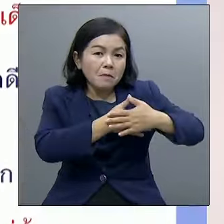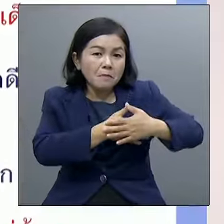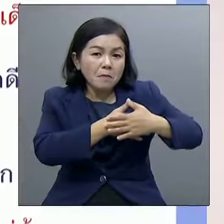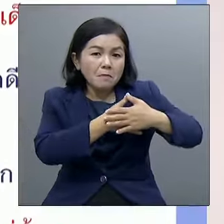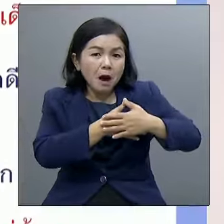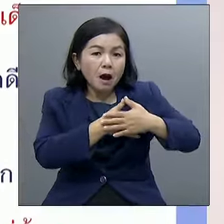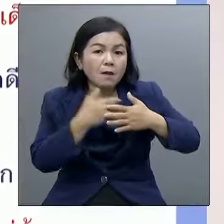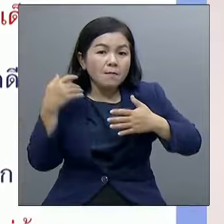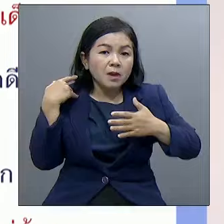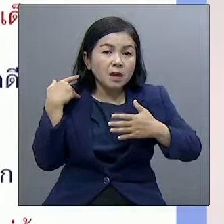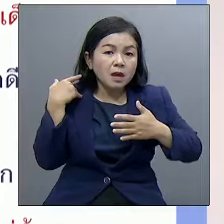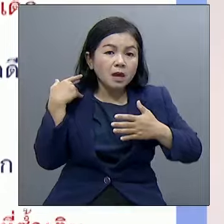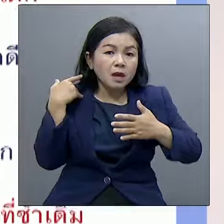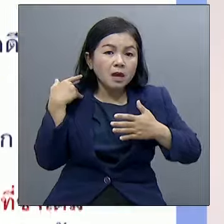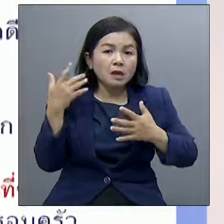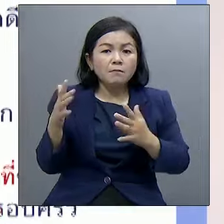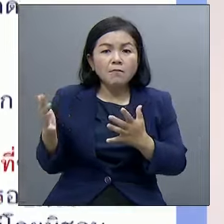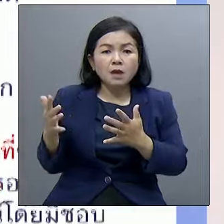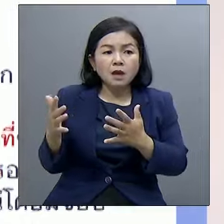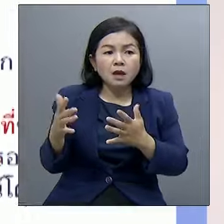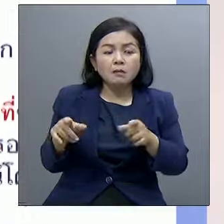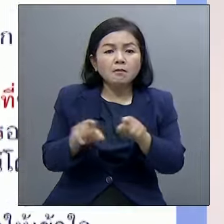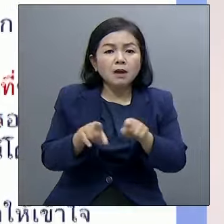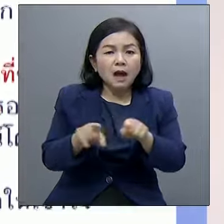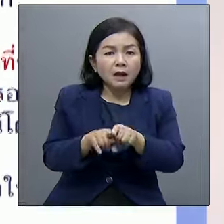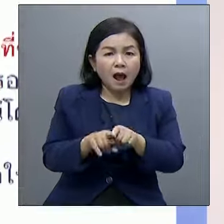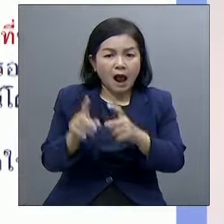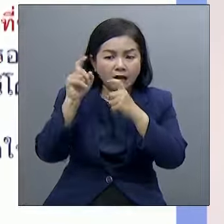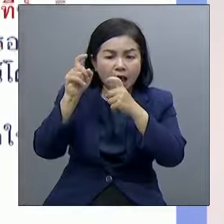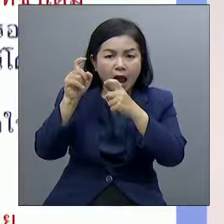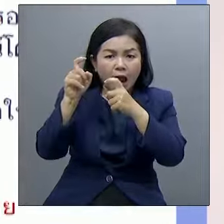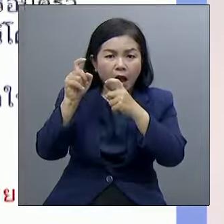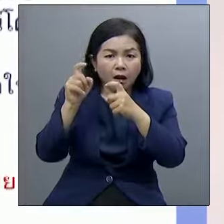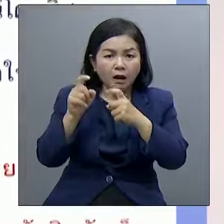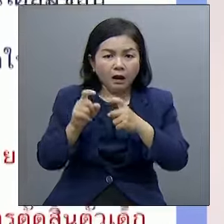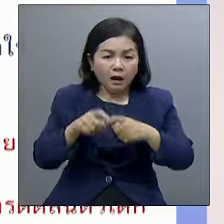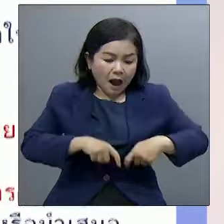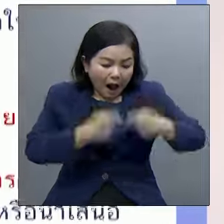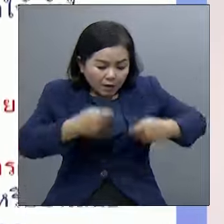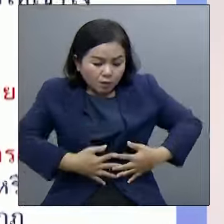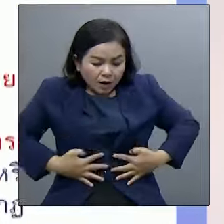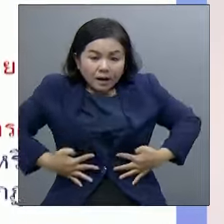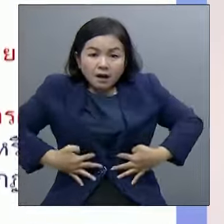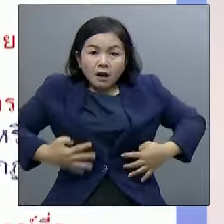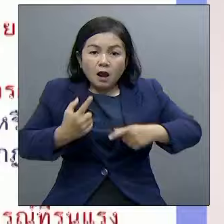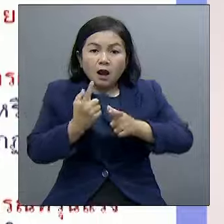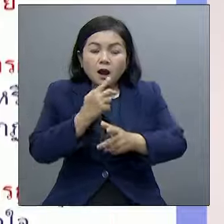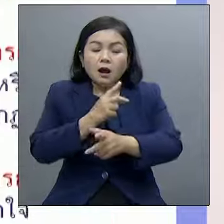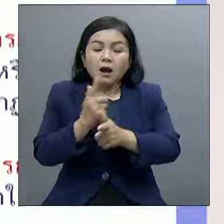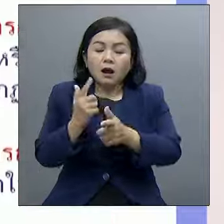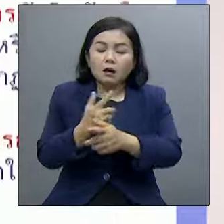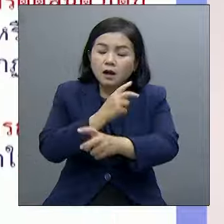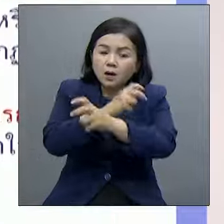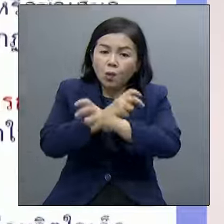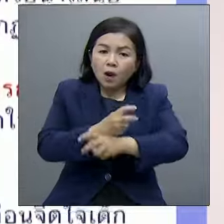ไปซ้อมมีทำกับคนจริงไง ไม่มี ไม่เคยได้ เพราะมันอันตรายนะครับ กระดูกซี่โครงหักเลย โดยเฉพาะเด็กที่ยังไม่ได้แข็งแรงด้ว